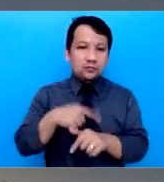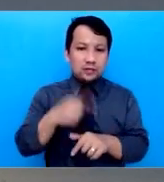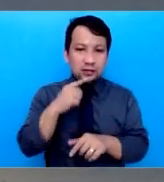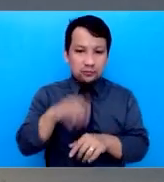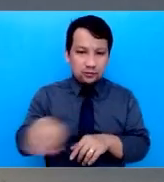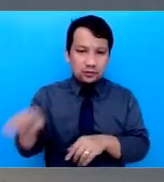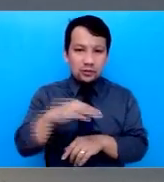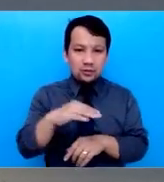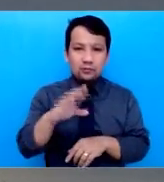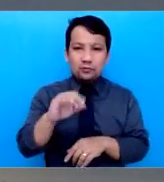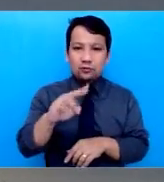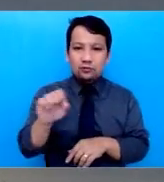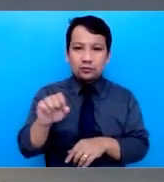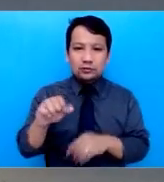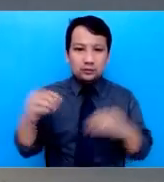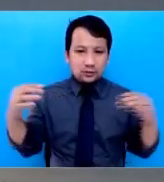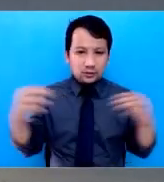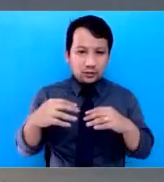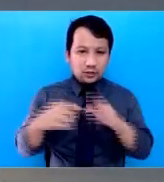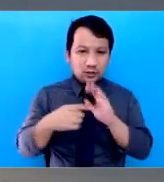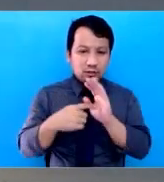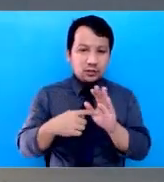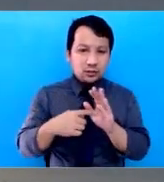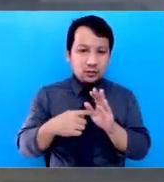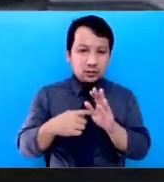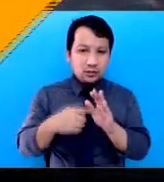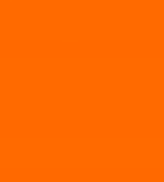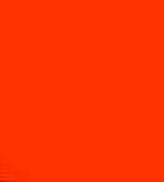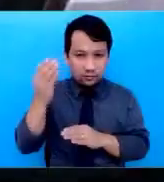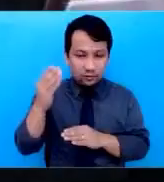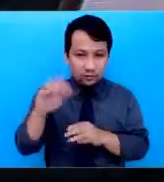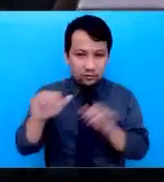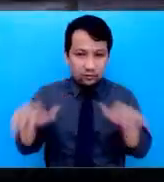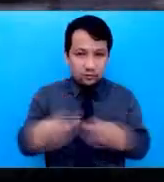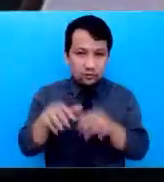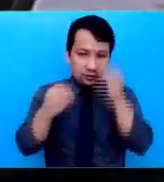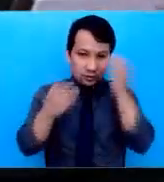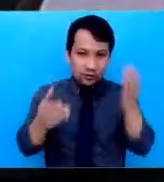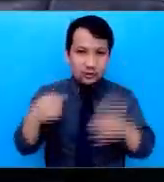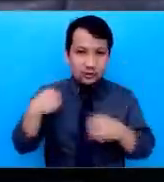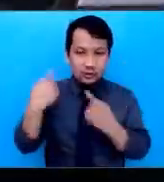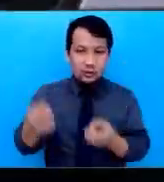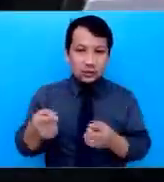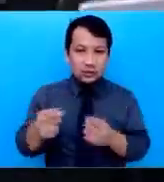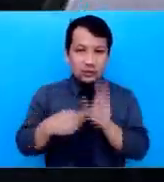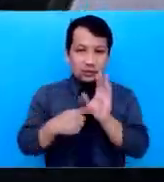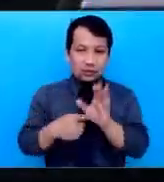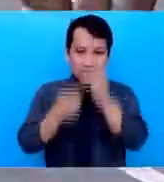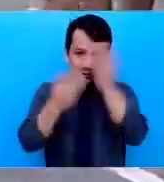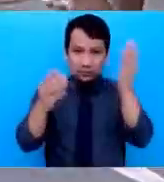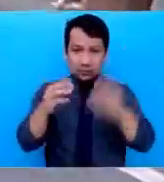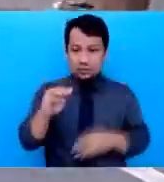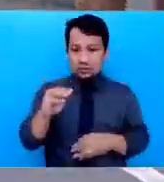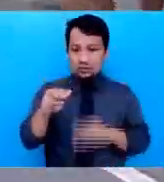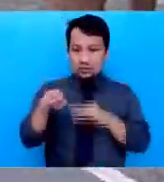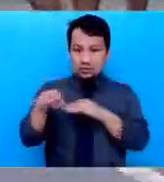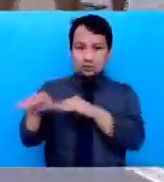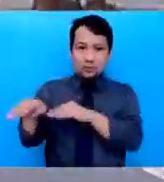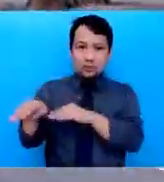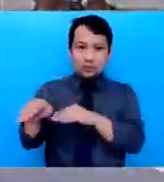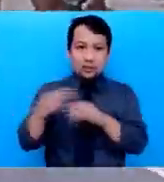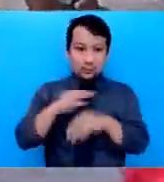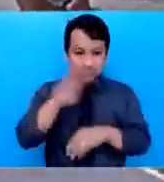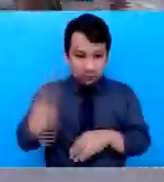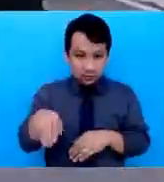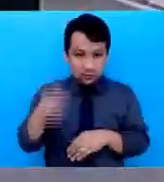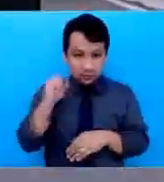Avenue, hindi ito nagdulot ng mabigat na trapiko. Sa kabaan mismo ng EDSA nag-ikot ang motorcade ni Marcos Jr. at Mayor Sara.